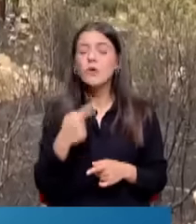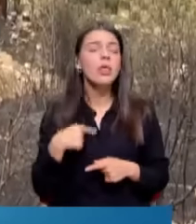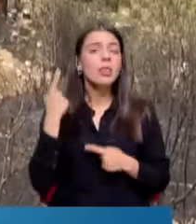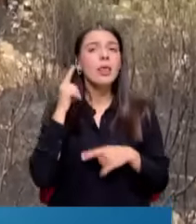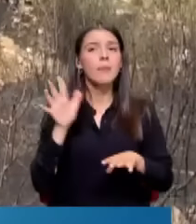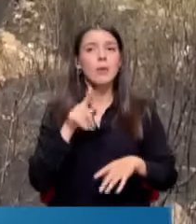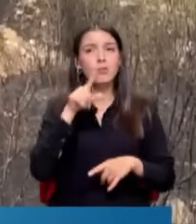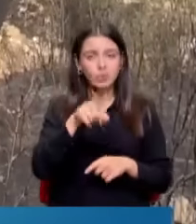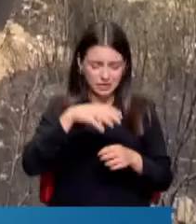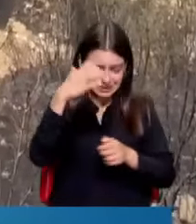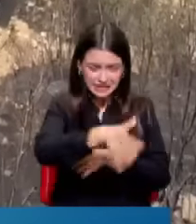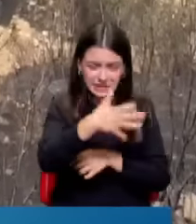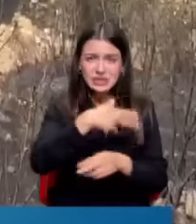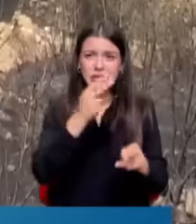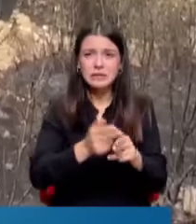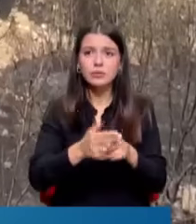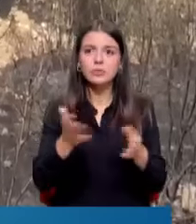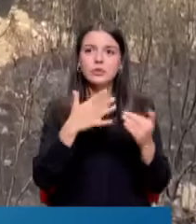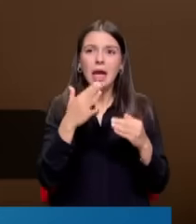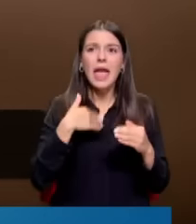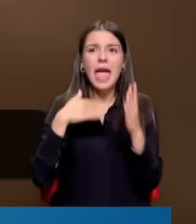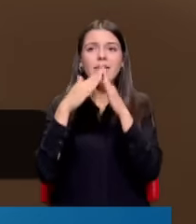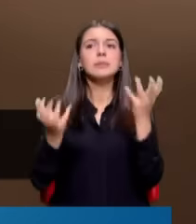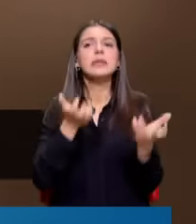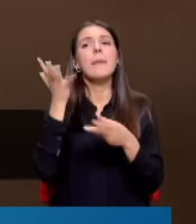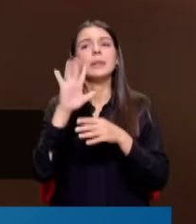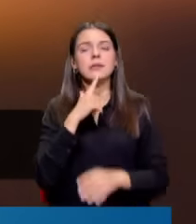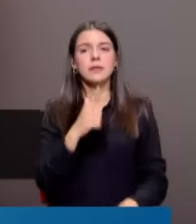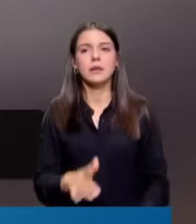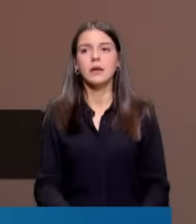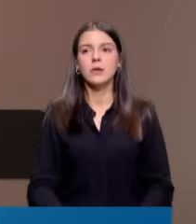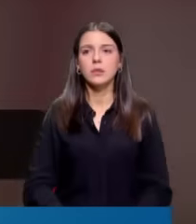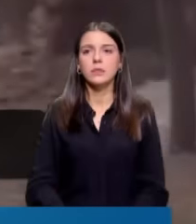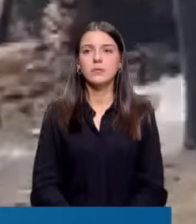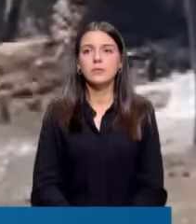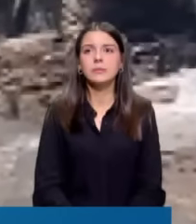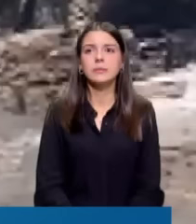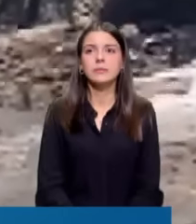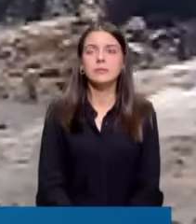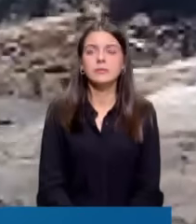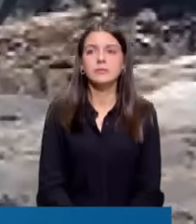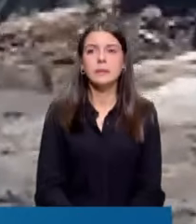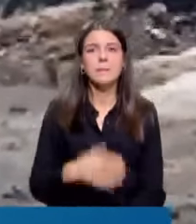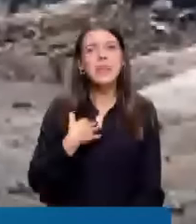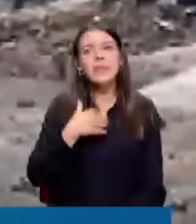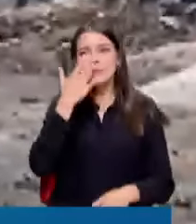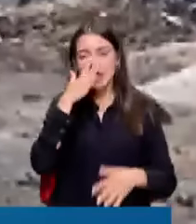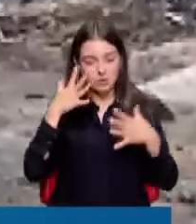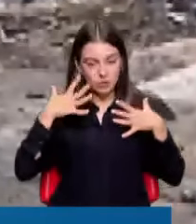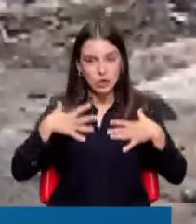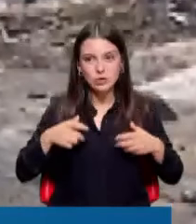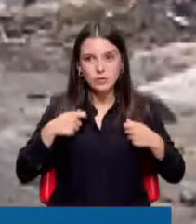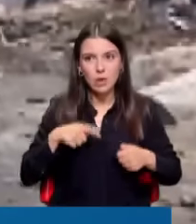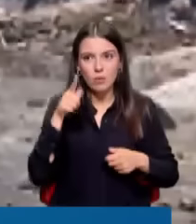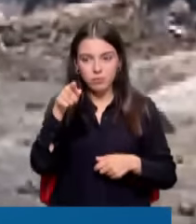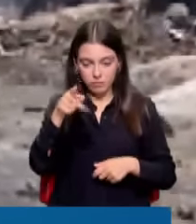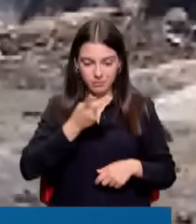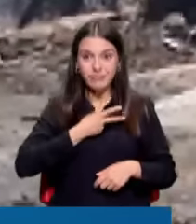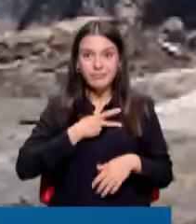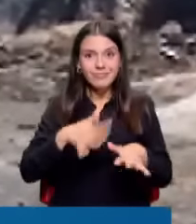Kurları dırmık ettim adamımız yanmasın diye. Burada 2 ton buğday vardı, yandı. Benim sadece üstümdeki şu bana